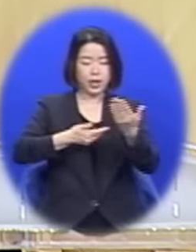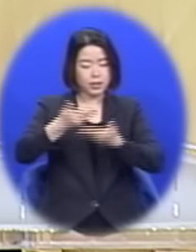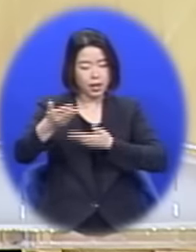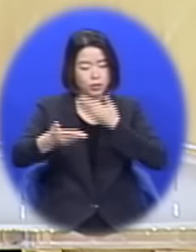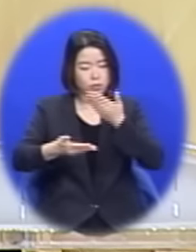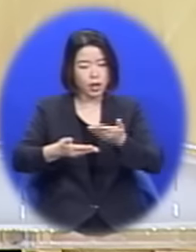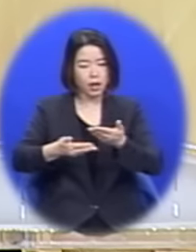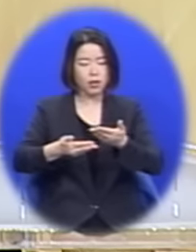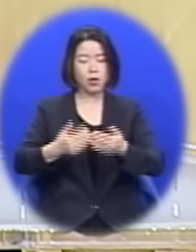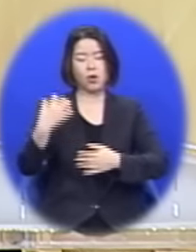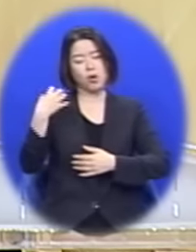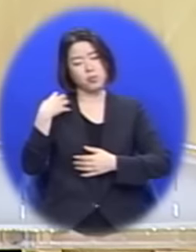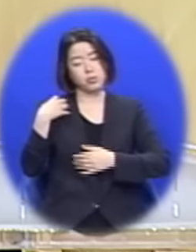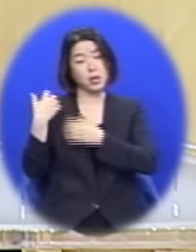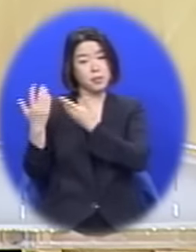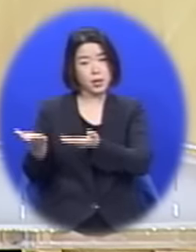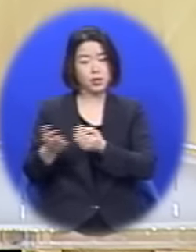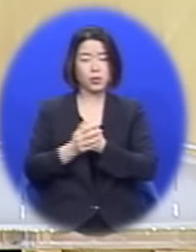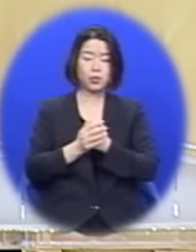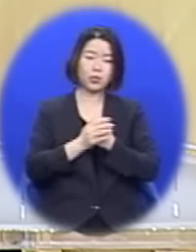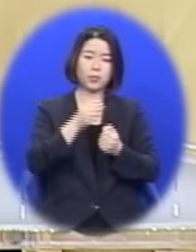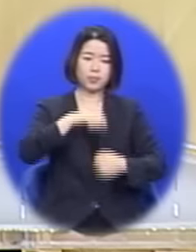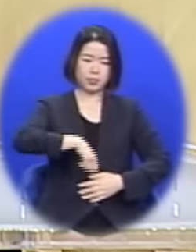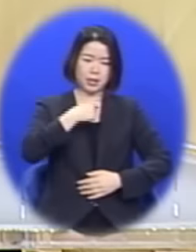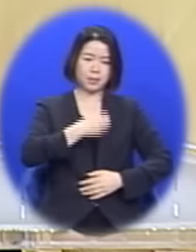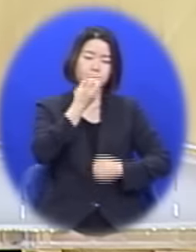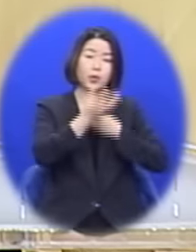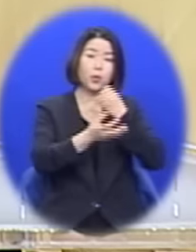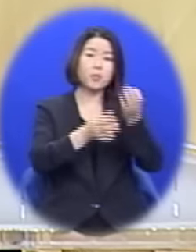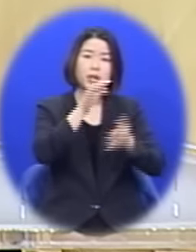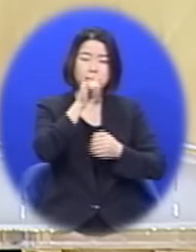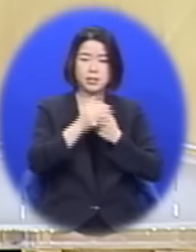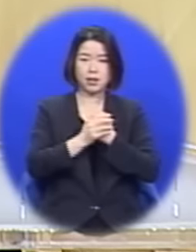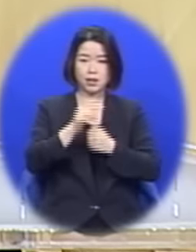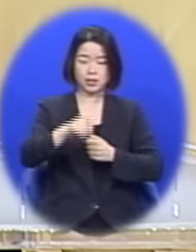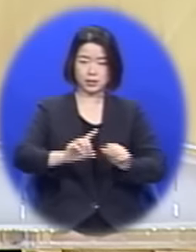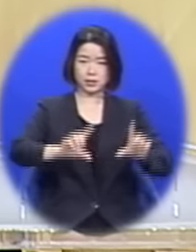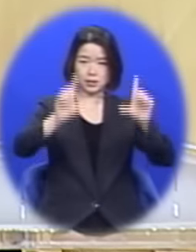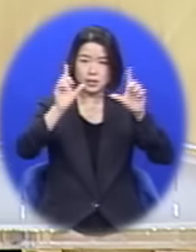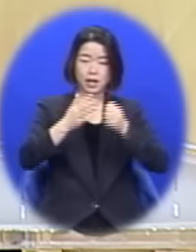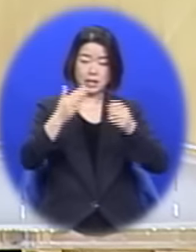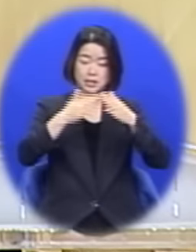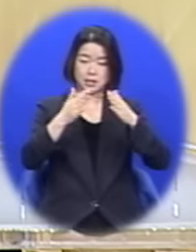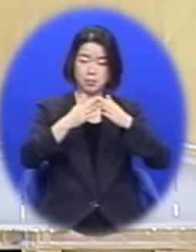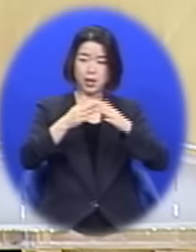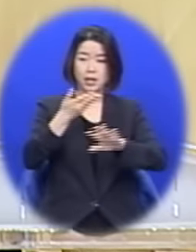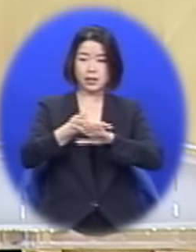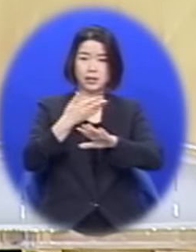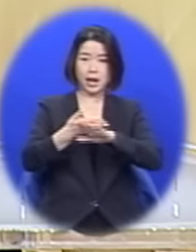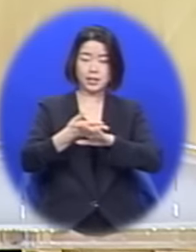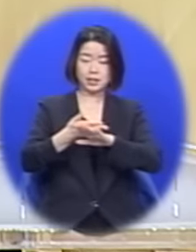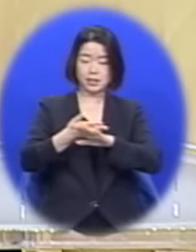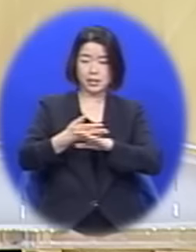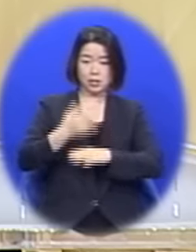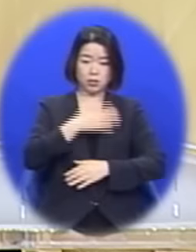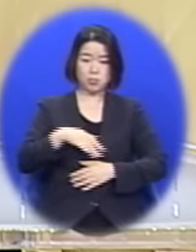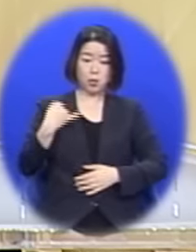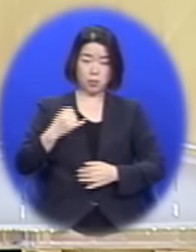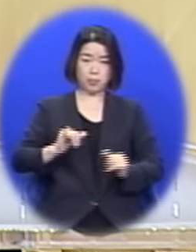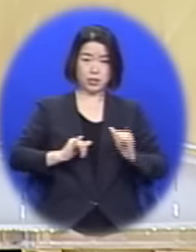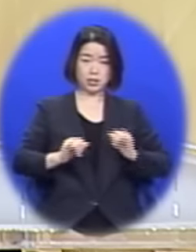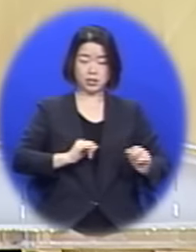부담감을 내려놓고 나누게 되었습니다. 그날 저녁 집에 지체로부터 큰 상자가 배달이 왔는데